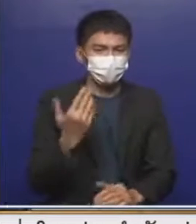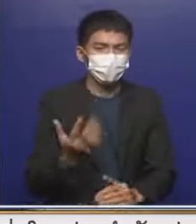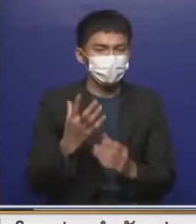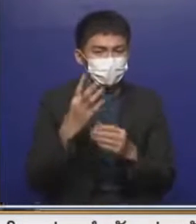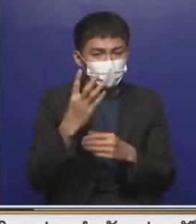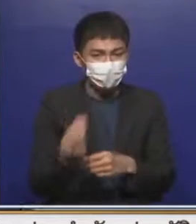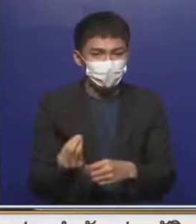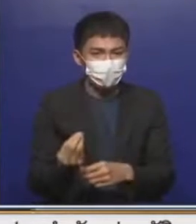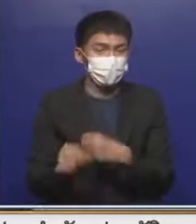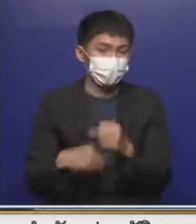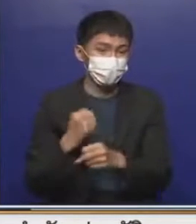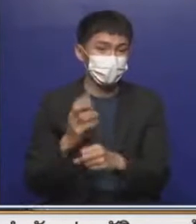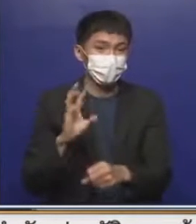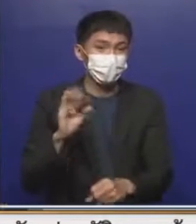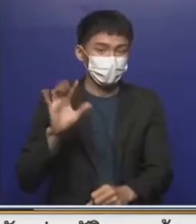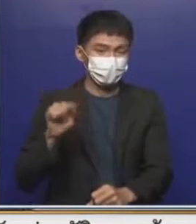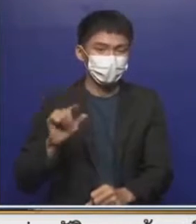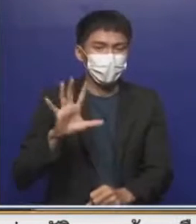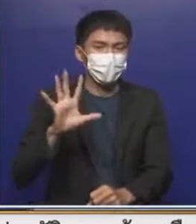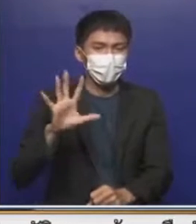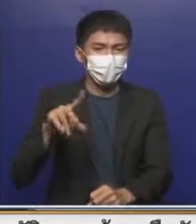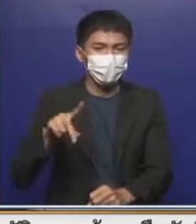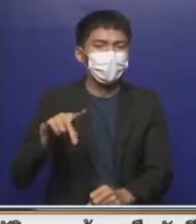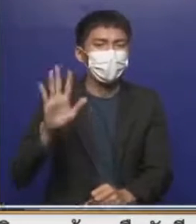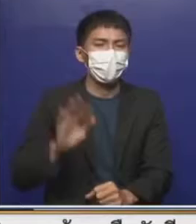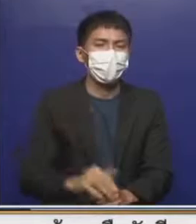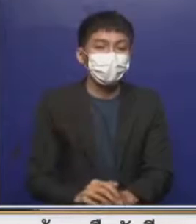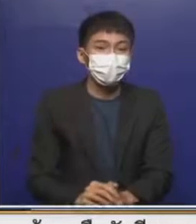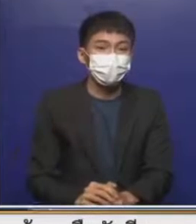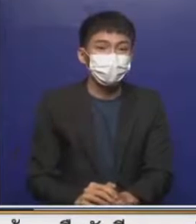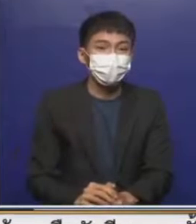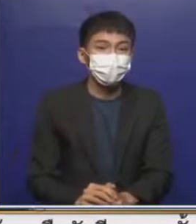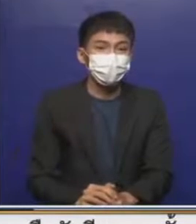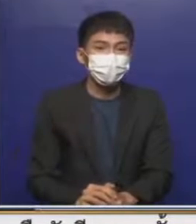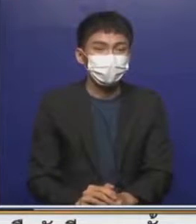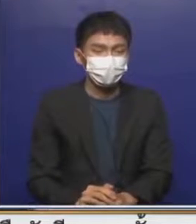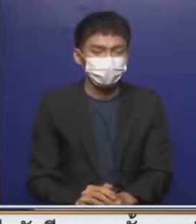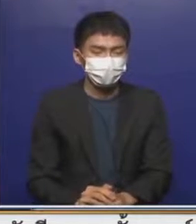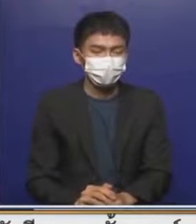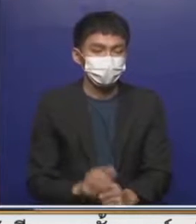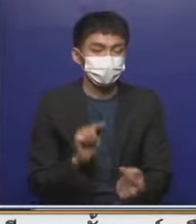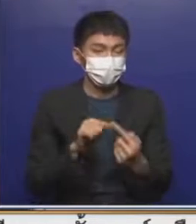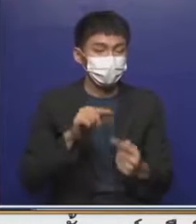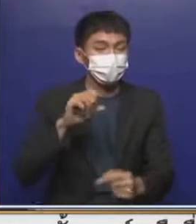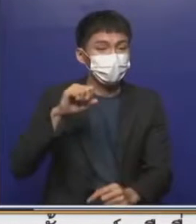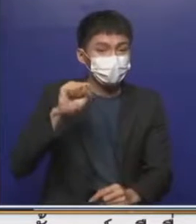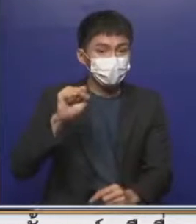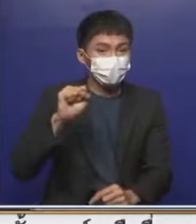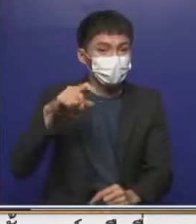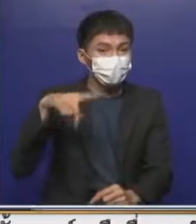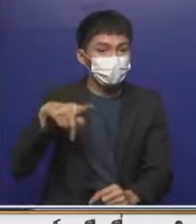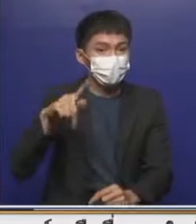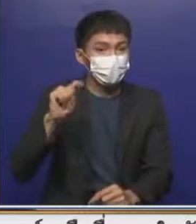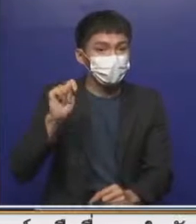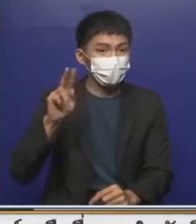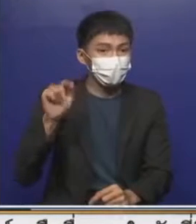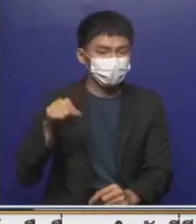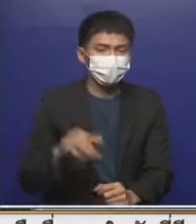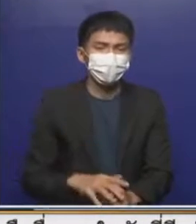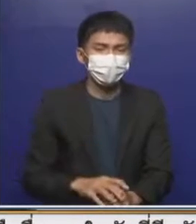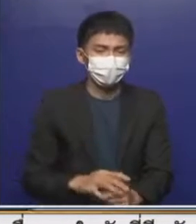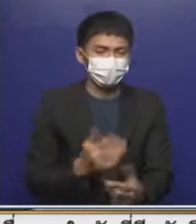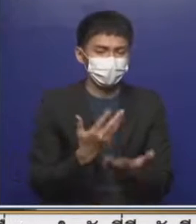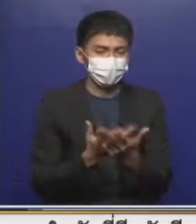2 ล้านบาทงบลดความเหือมล้ำของสอบพระถอจากเดิมในปี 64 งบอยู่ที่